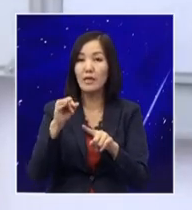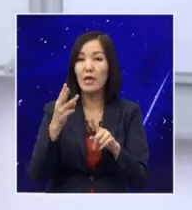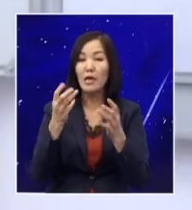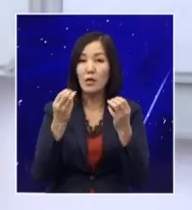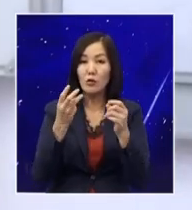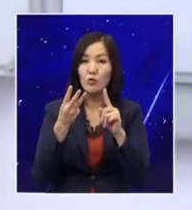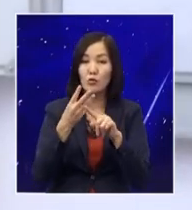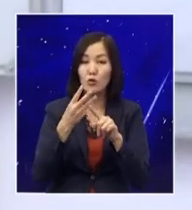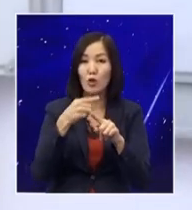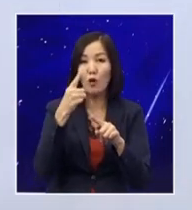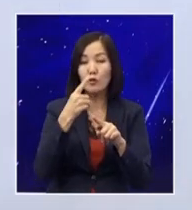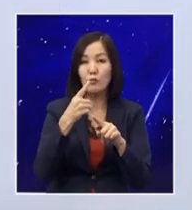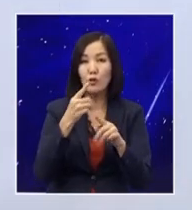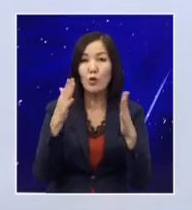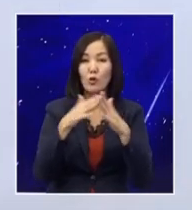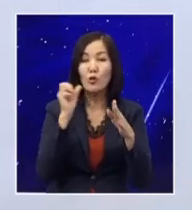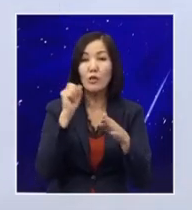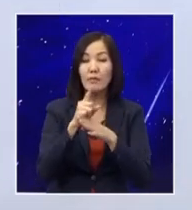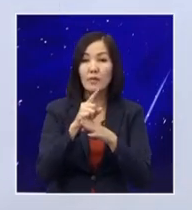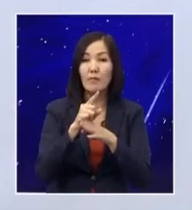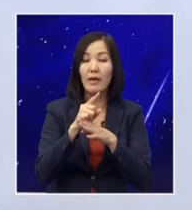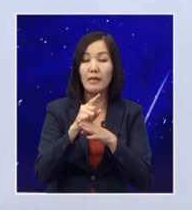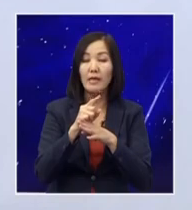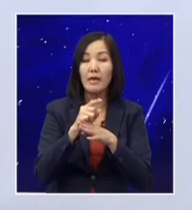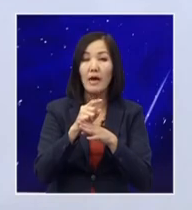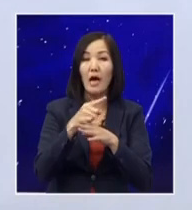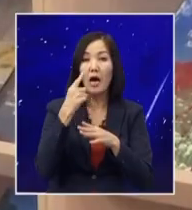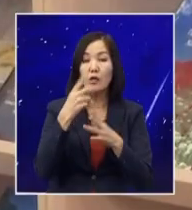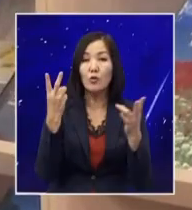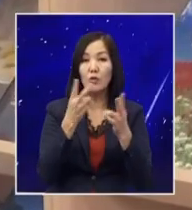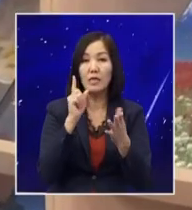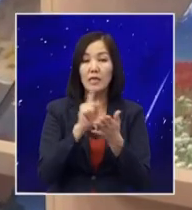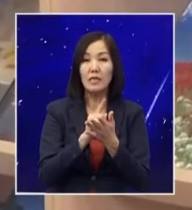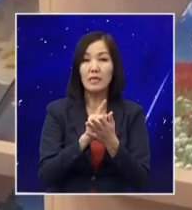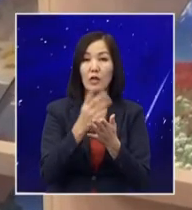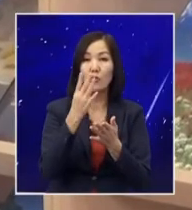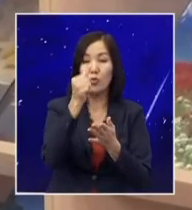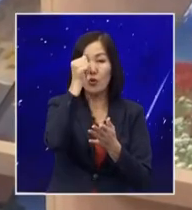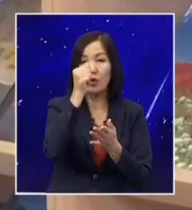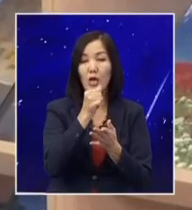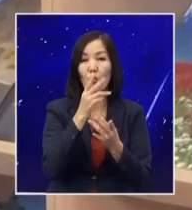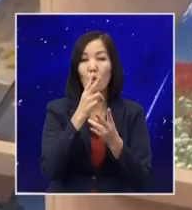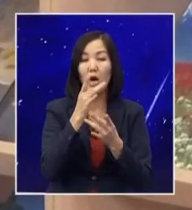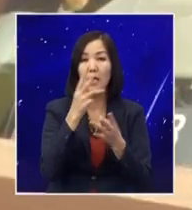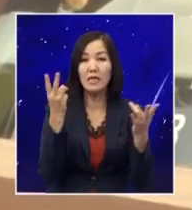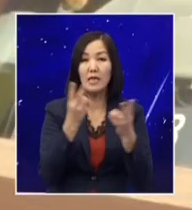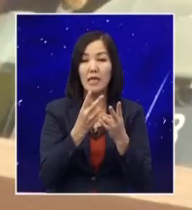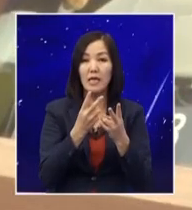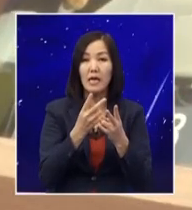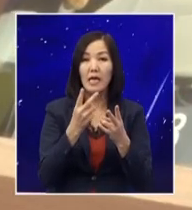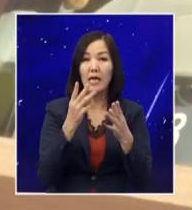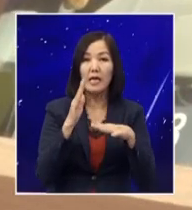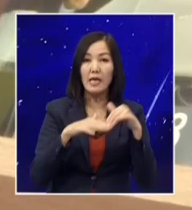тиіс. Маманның айтуынша, мұндай ерекше әдісті толықтай меңгеру үшін 4 ай уақыт қажет. Қос қолымен қатар жазуды